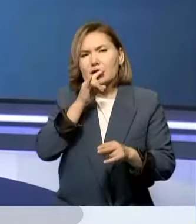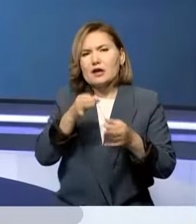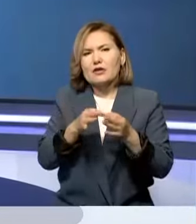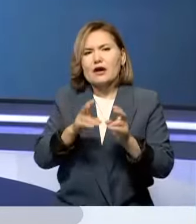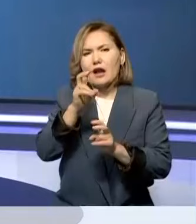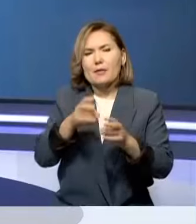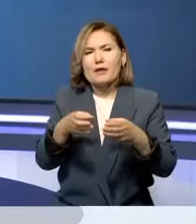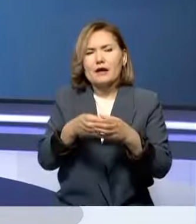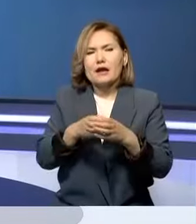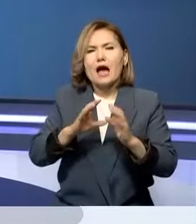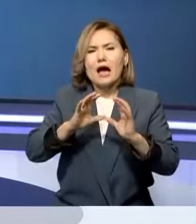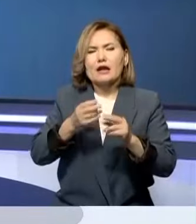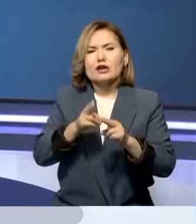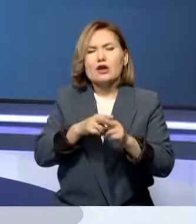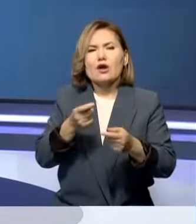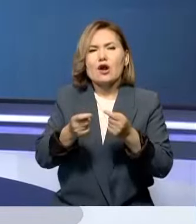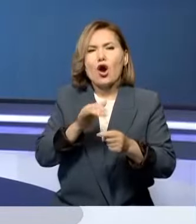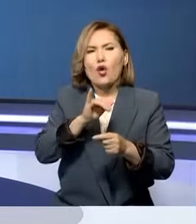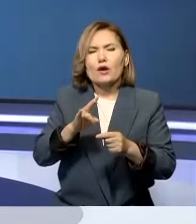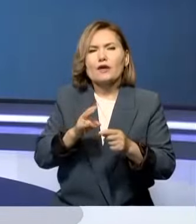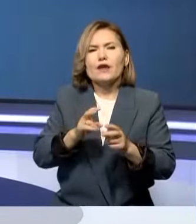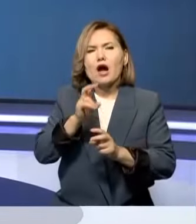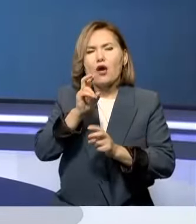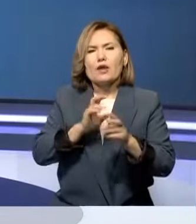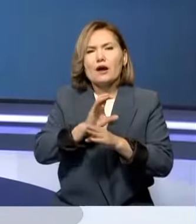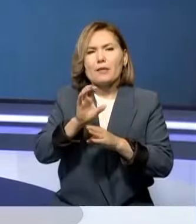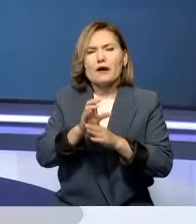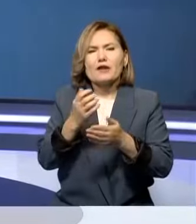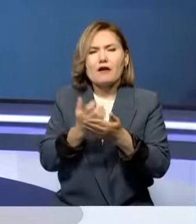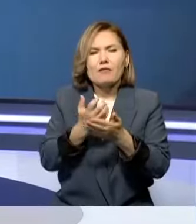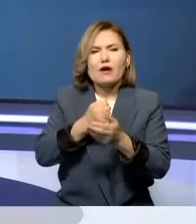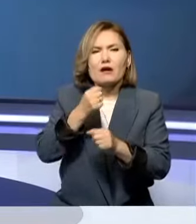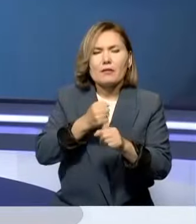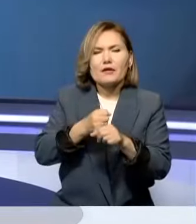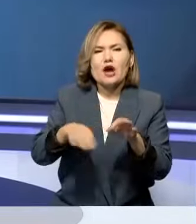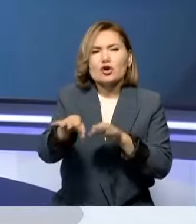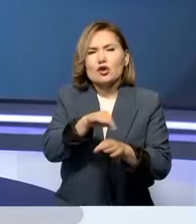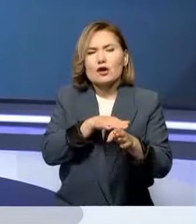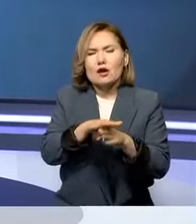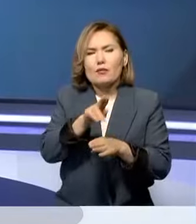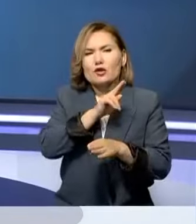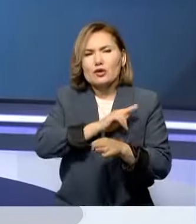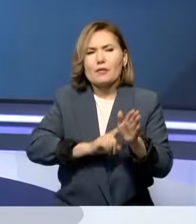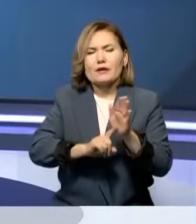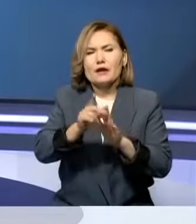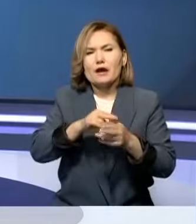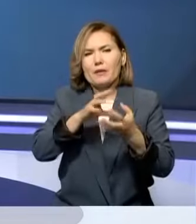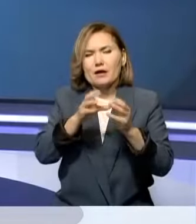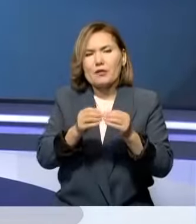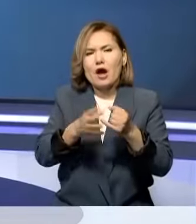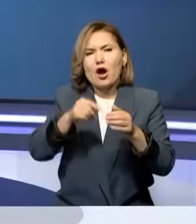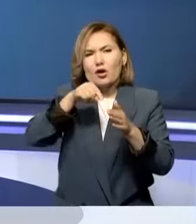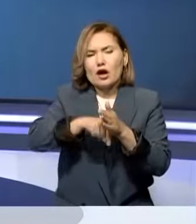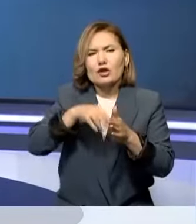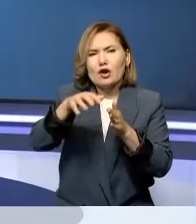өнеркәсіп компаниясы әлемдегі жетекші уран өндіруші және жеткізуші ретінде бірқатар жобаларды жүзеге асыра бастады. Геологиялық